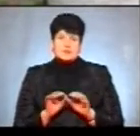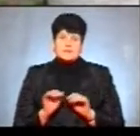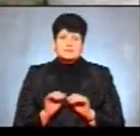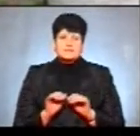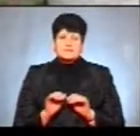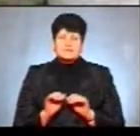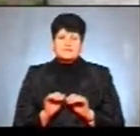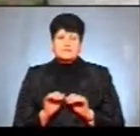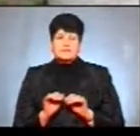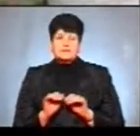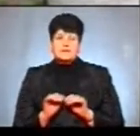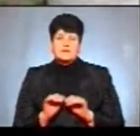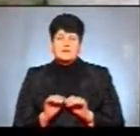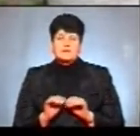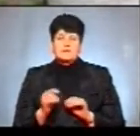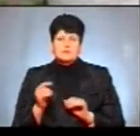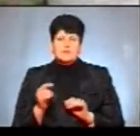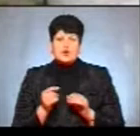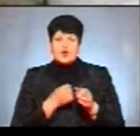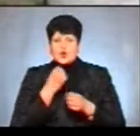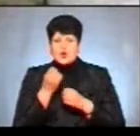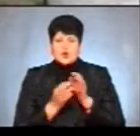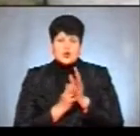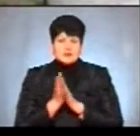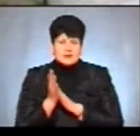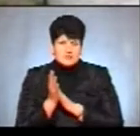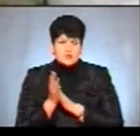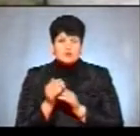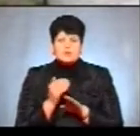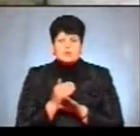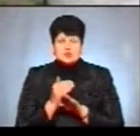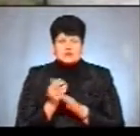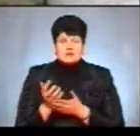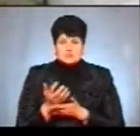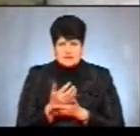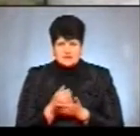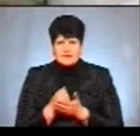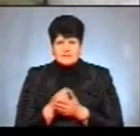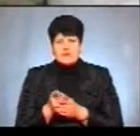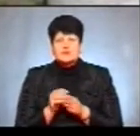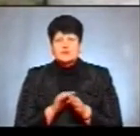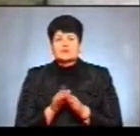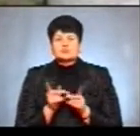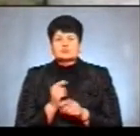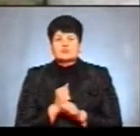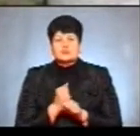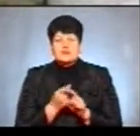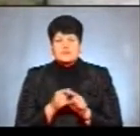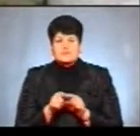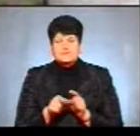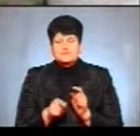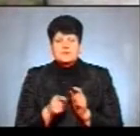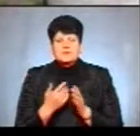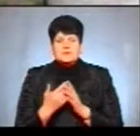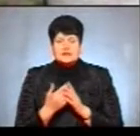первоцвітах. В першу чергу, рослина, якщо ми якусь її частинку зриваємо, вона виконує якусь певну функцію для цієї рослини.